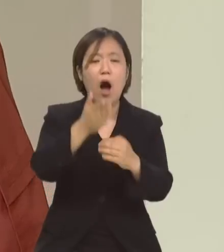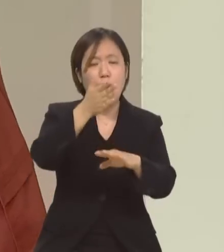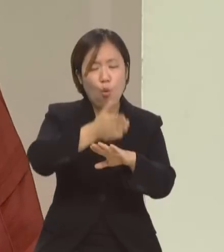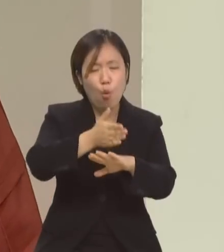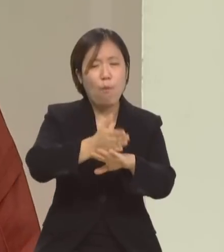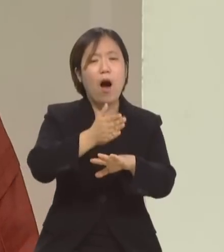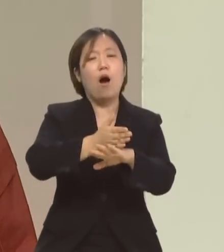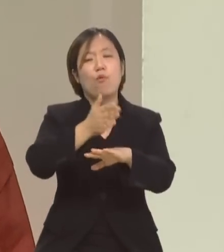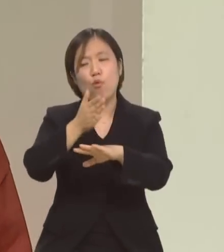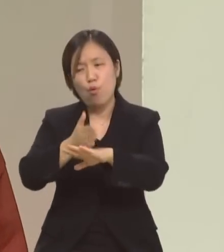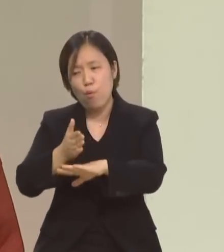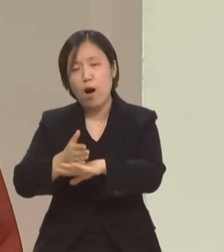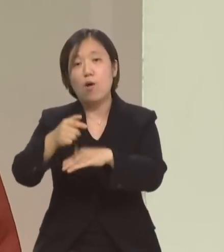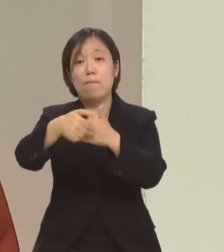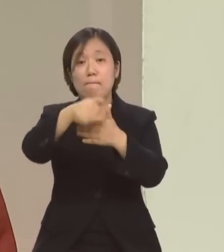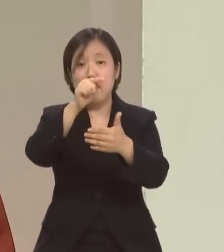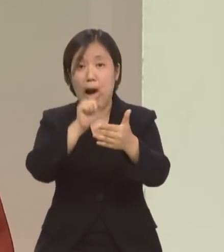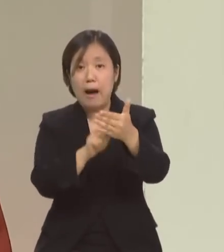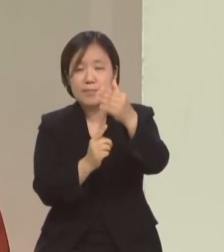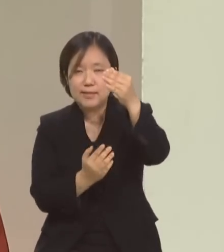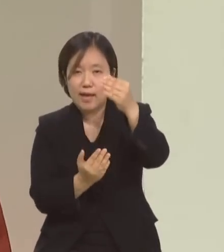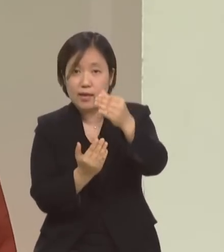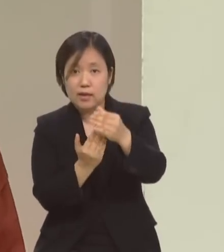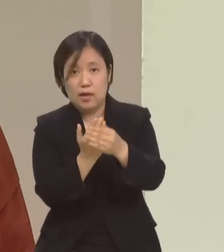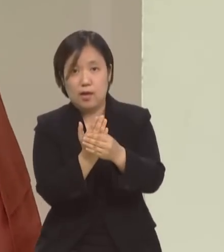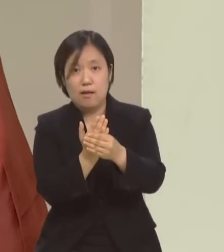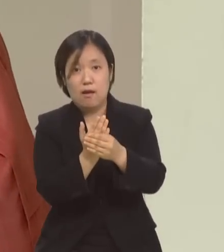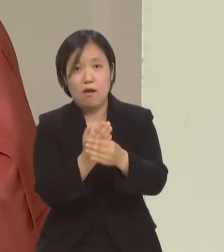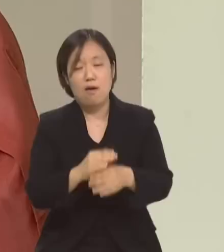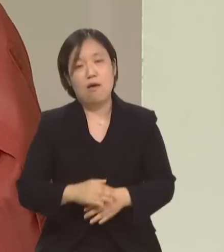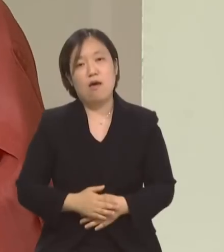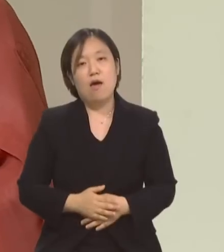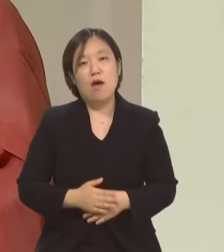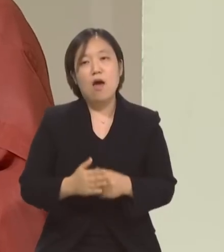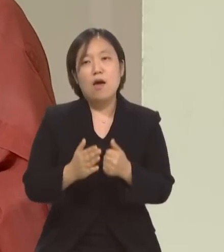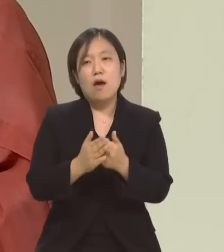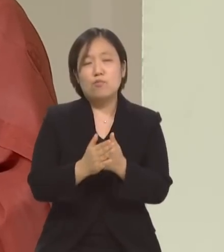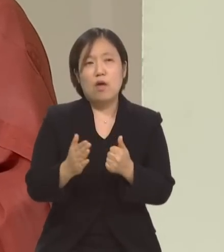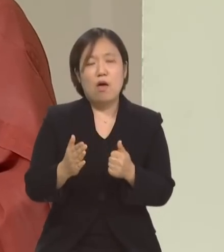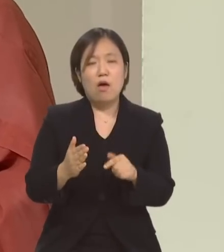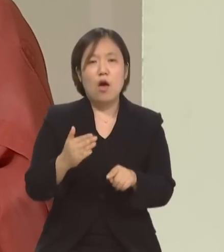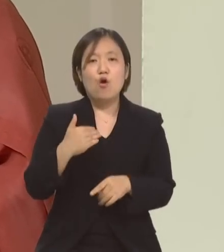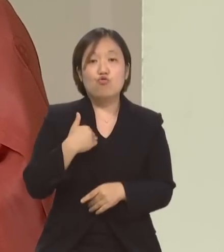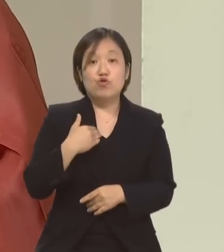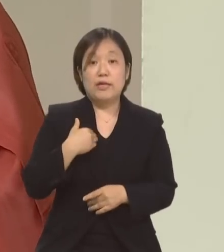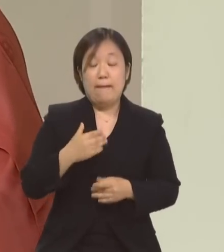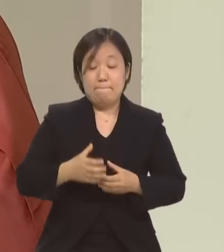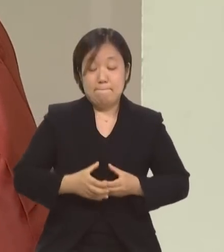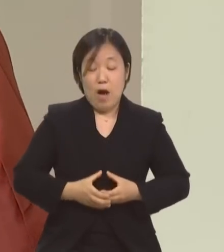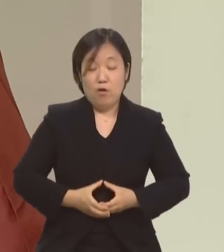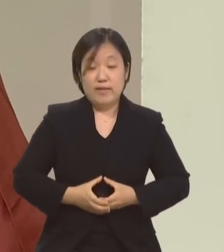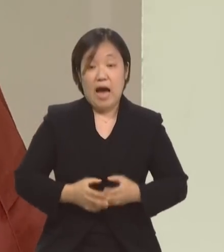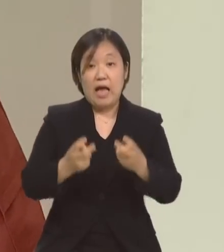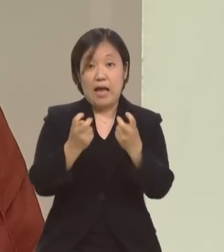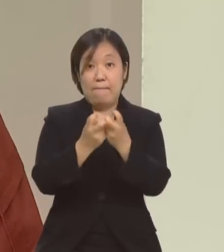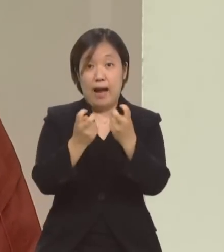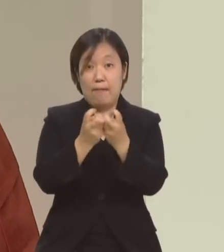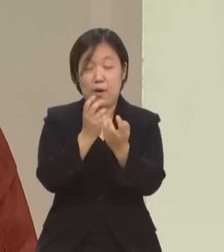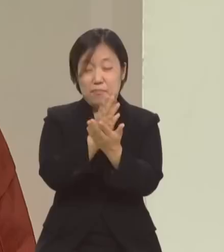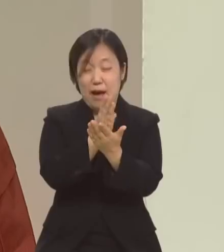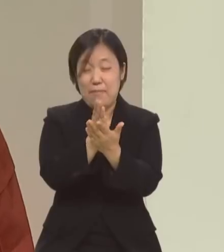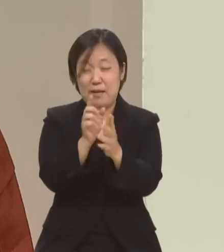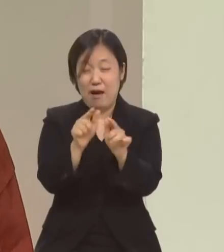자꾸 울어 나오더래요 그래서 실제로 우리 수많은 그런 명상법 중에서도 감사